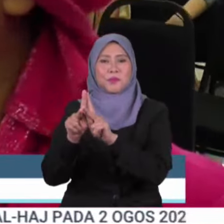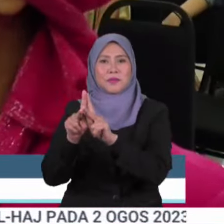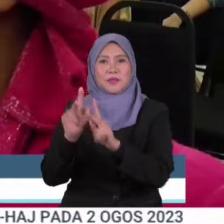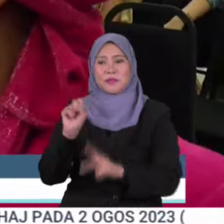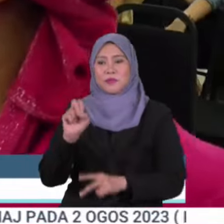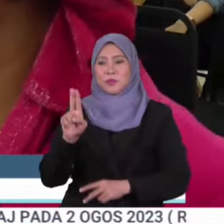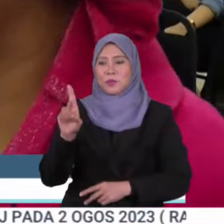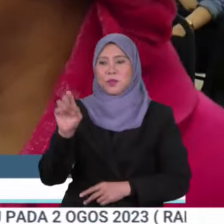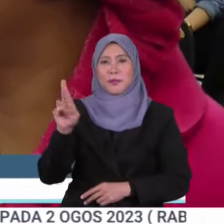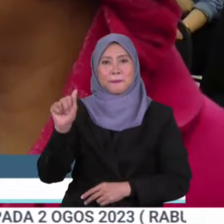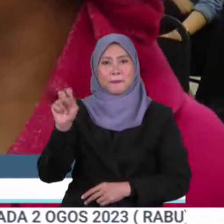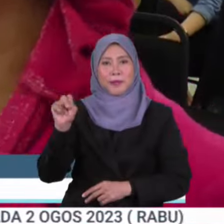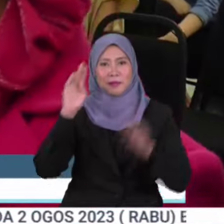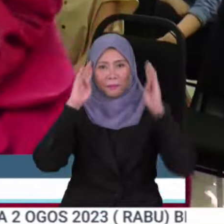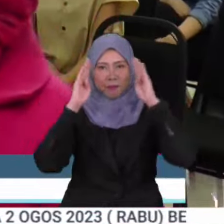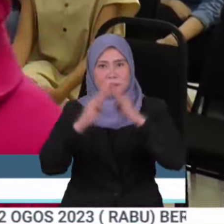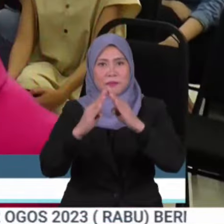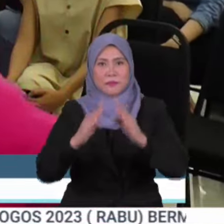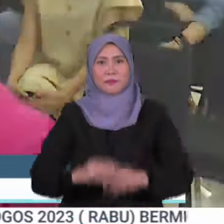Termeluh, Pahang.